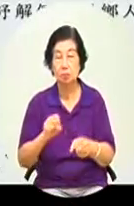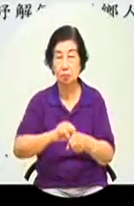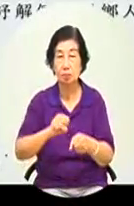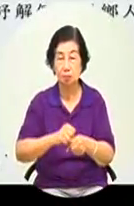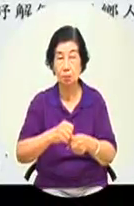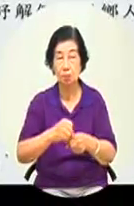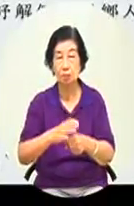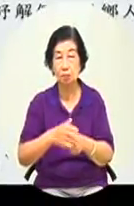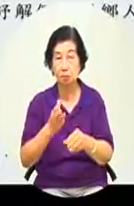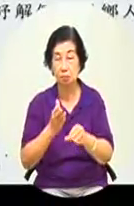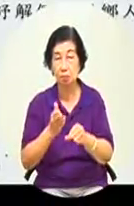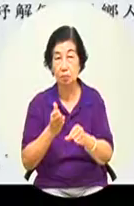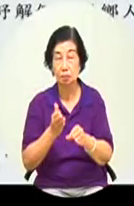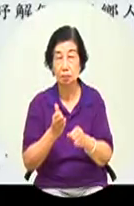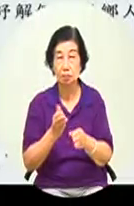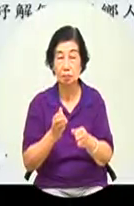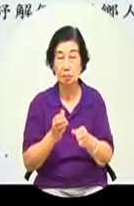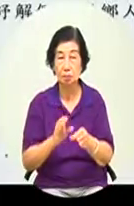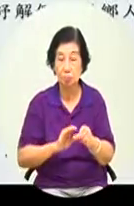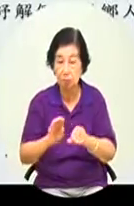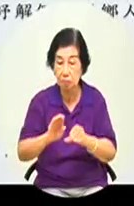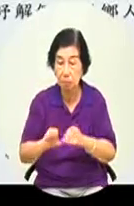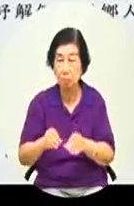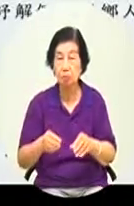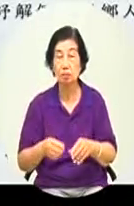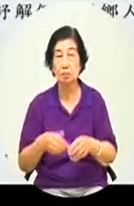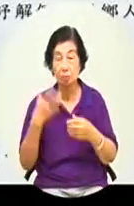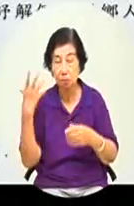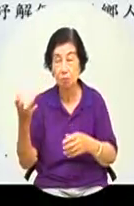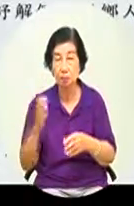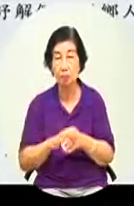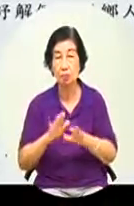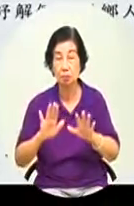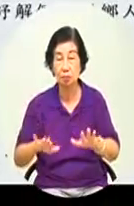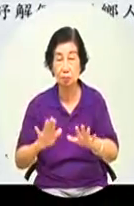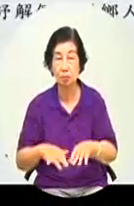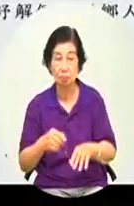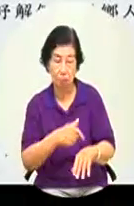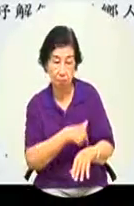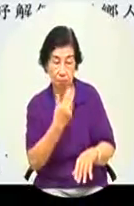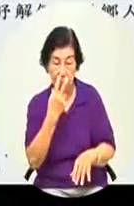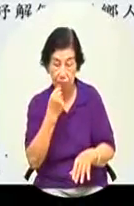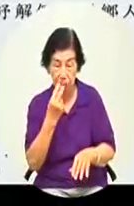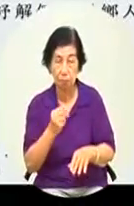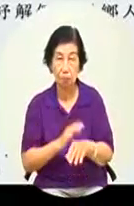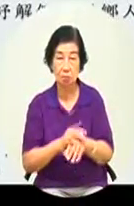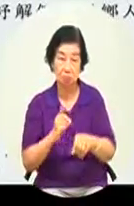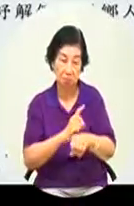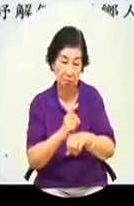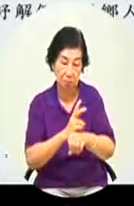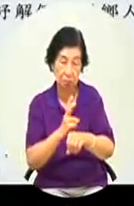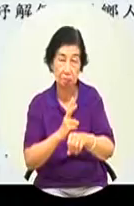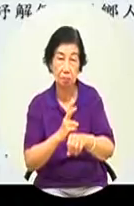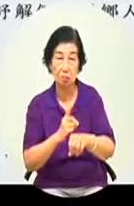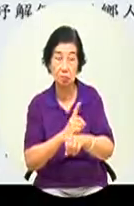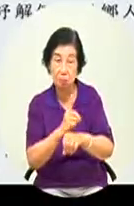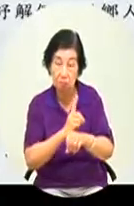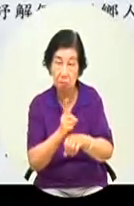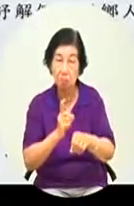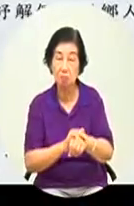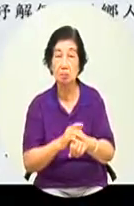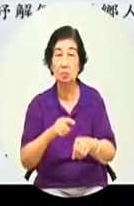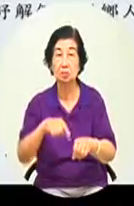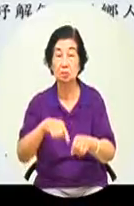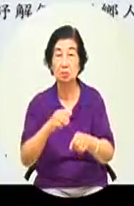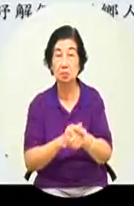吼，把这个班次变成一个小时才一班，所以变成底下单车的人吼足多，嘛是塞，嘛是